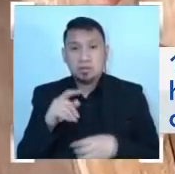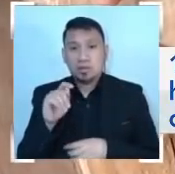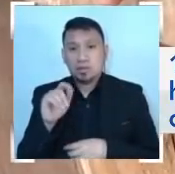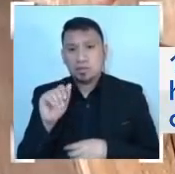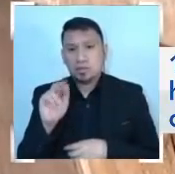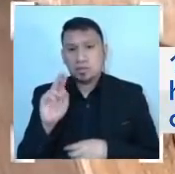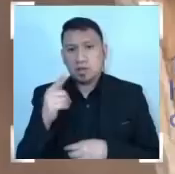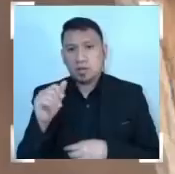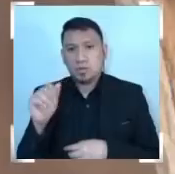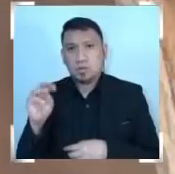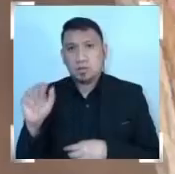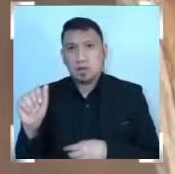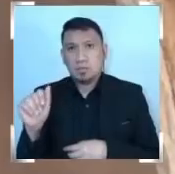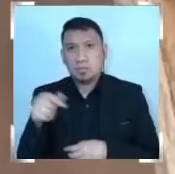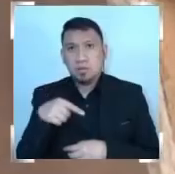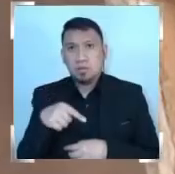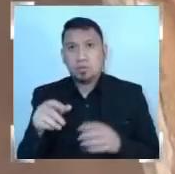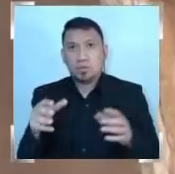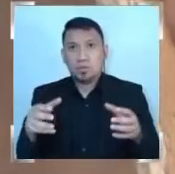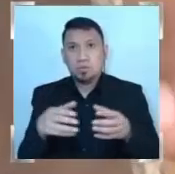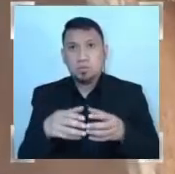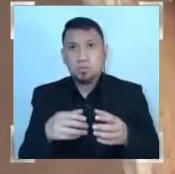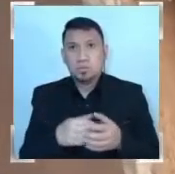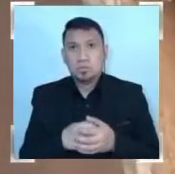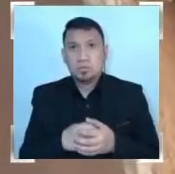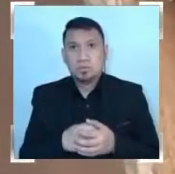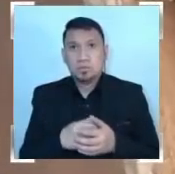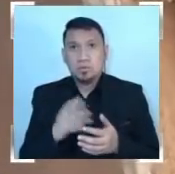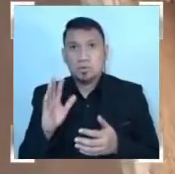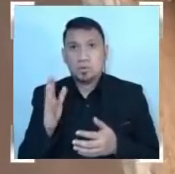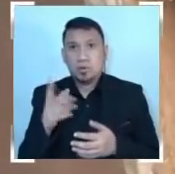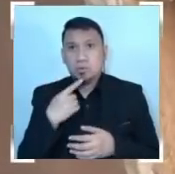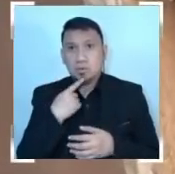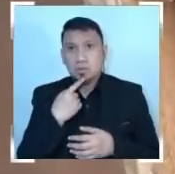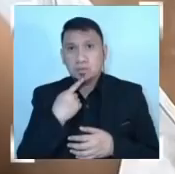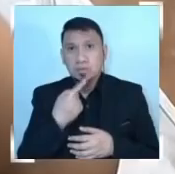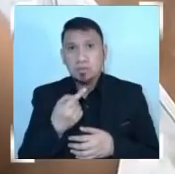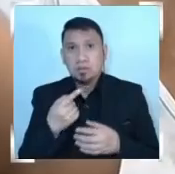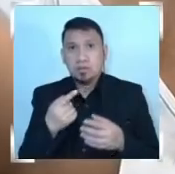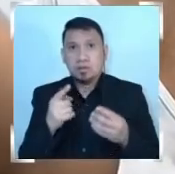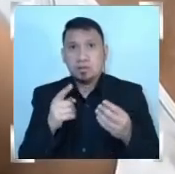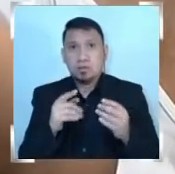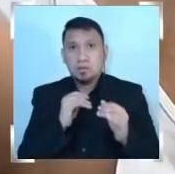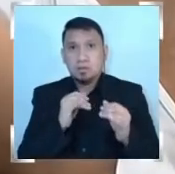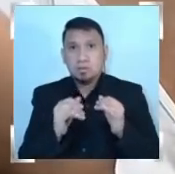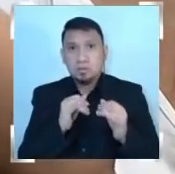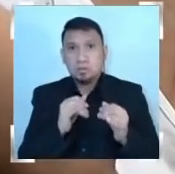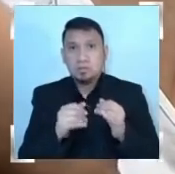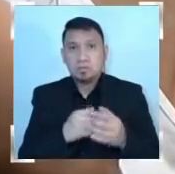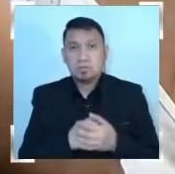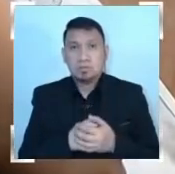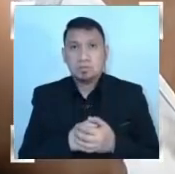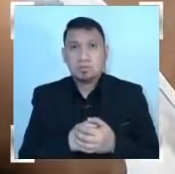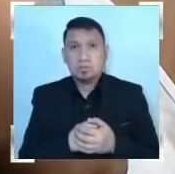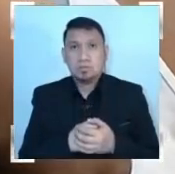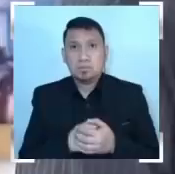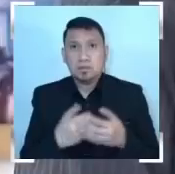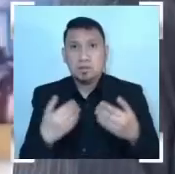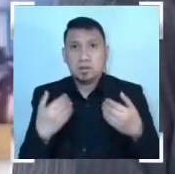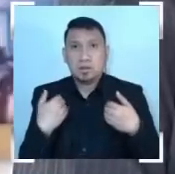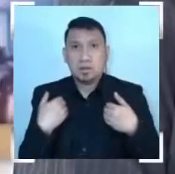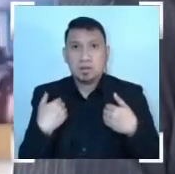kanilang kapatiran. Tumanggi rin silang magbigay ng anumang pahayag ukol sa nangyari kay RR. May mga lumulutang na rin na mga